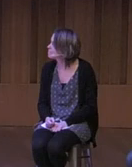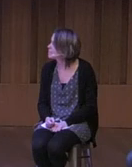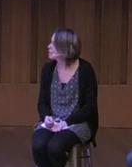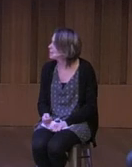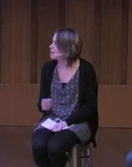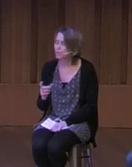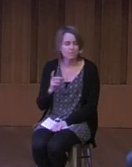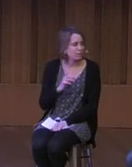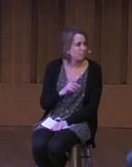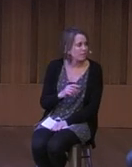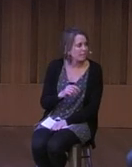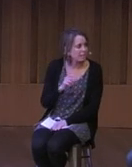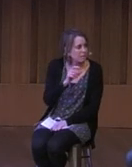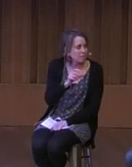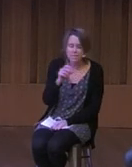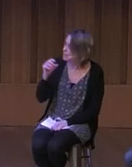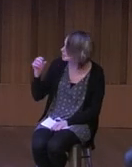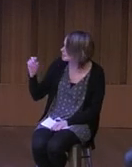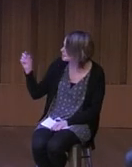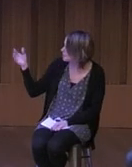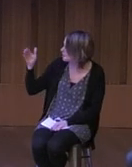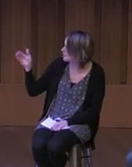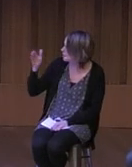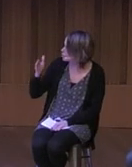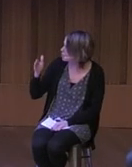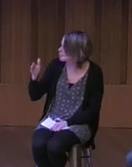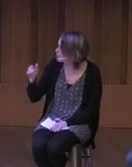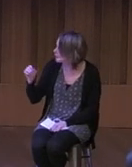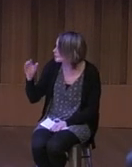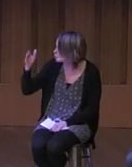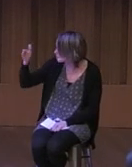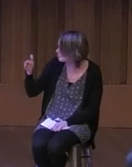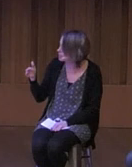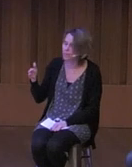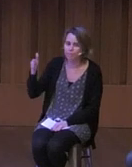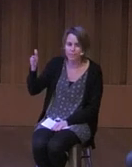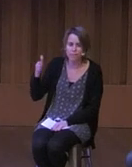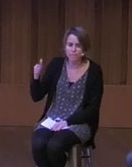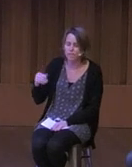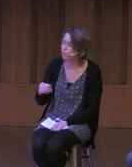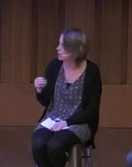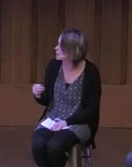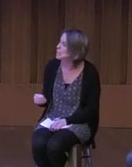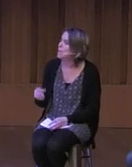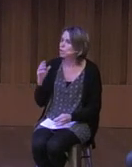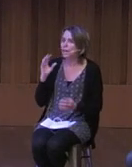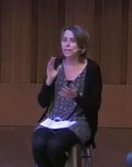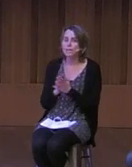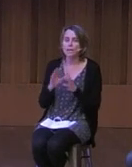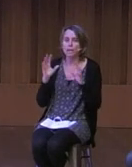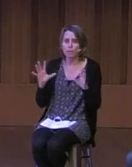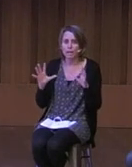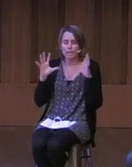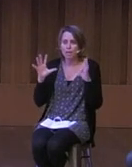culturals. A veure si entenc bé. Crec que és la placeta que hi ha a la zona de Pi Maragall que nosaltres hem fet, edifici, correcte.